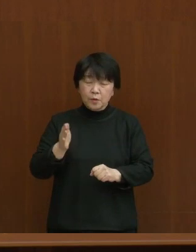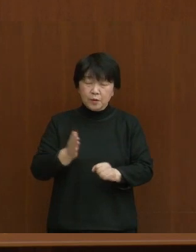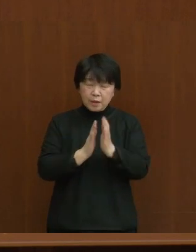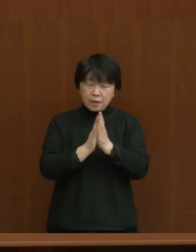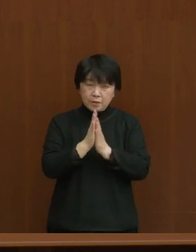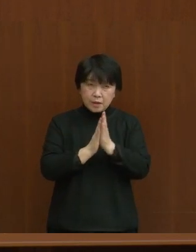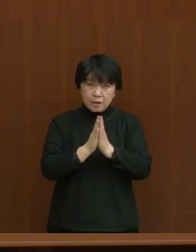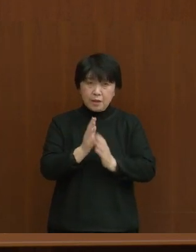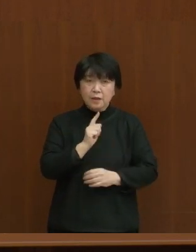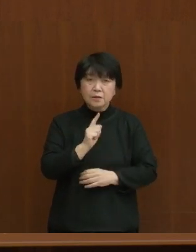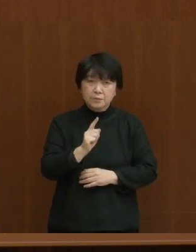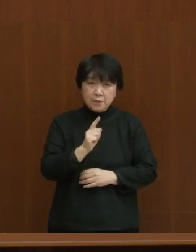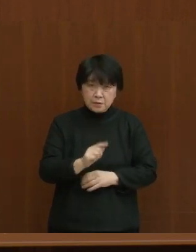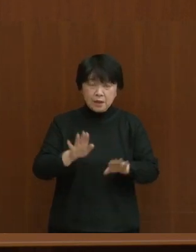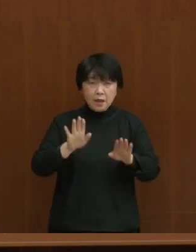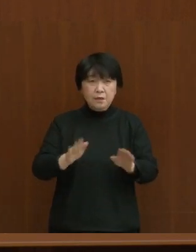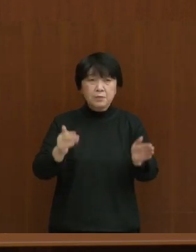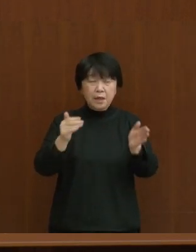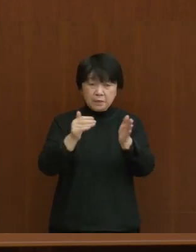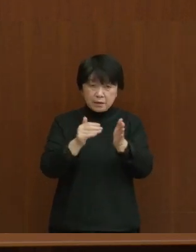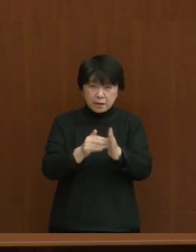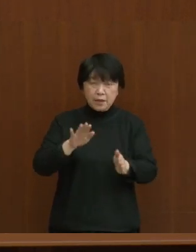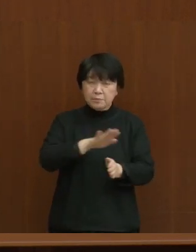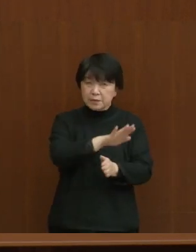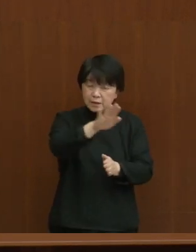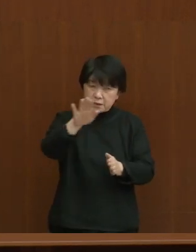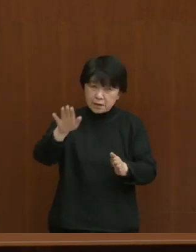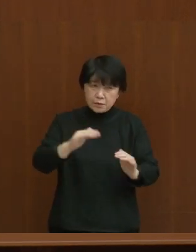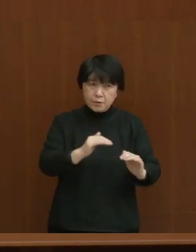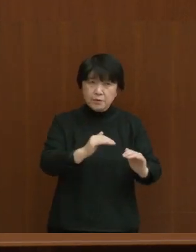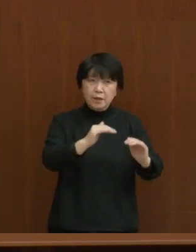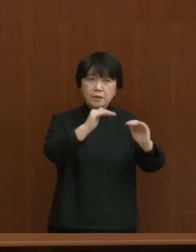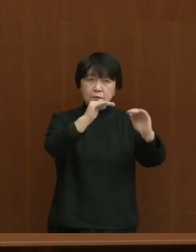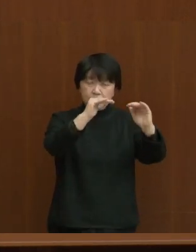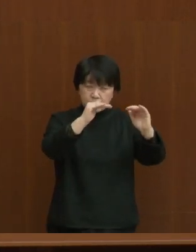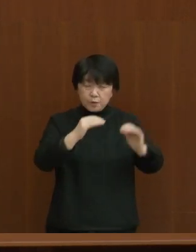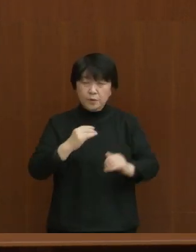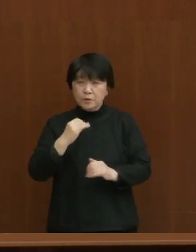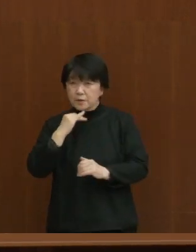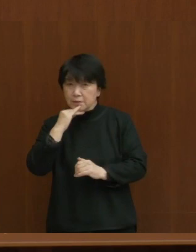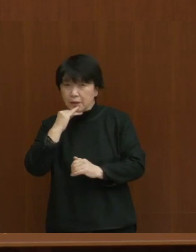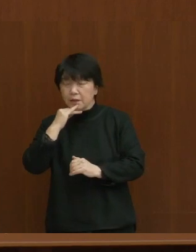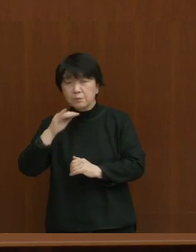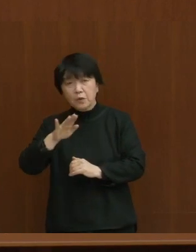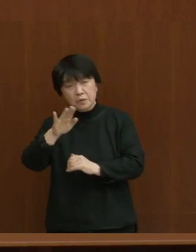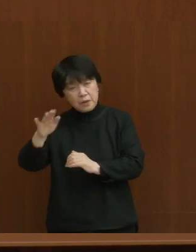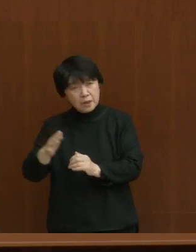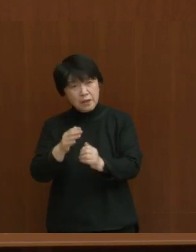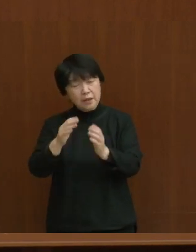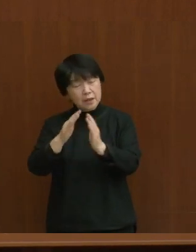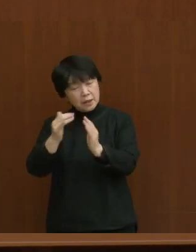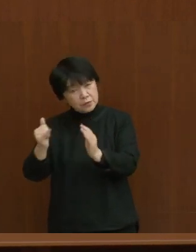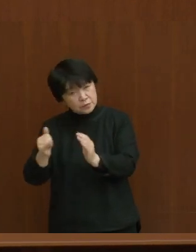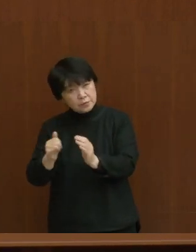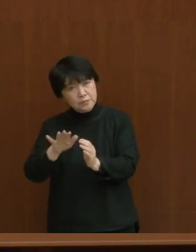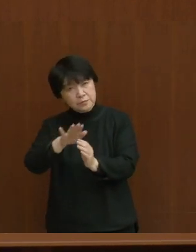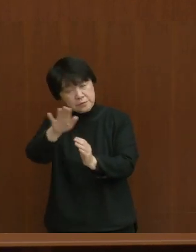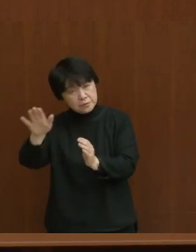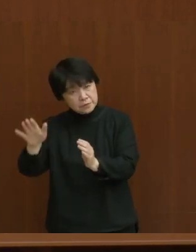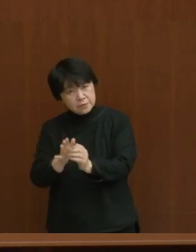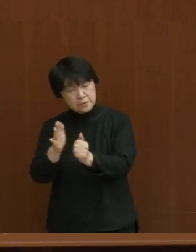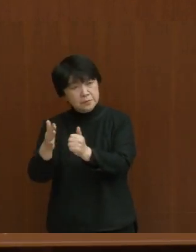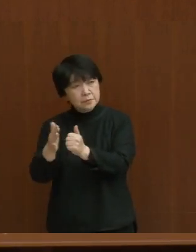に、これまで皆さんの成長を大きな期待を持って支え、見守ってくださったご家